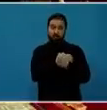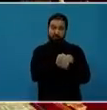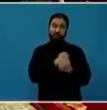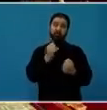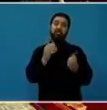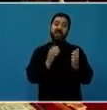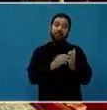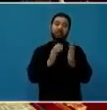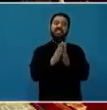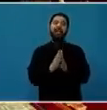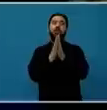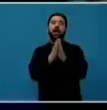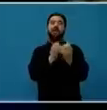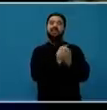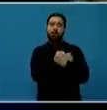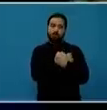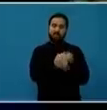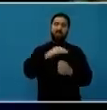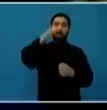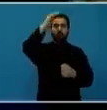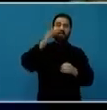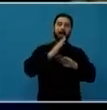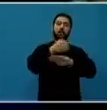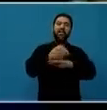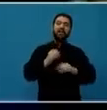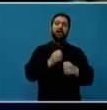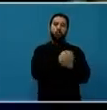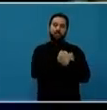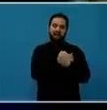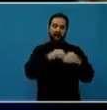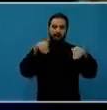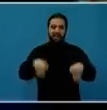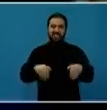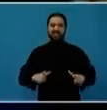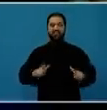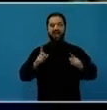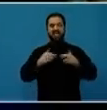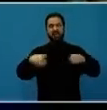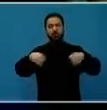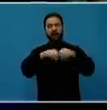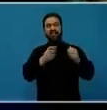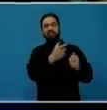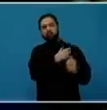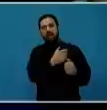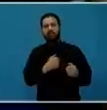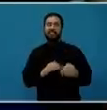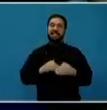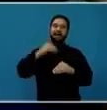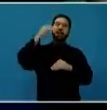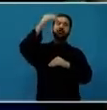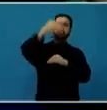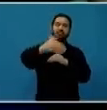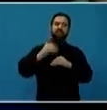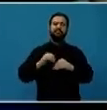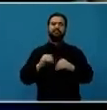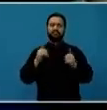mai mult. Deci, prin iubirea prezentă în viața noastră, putem să depășim,